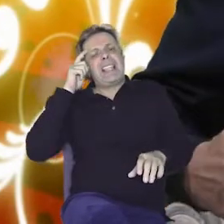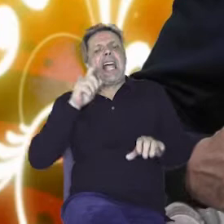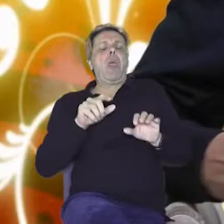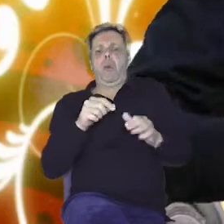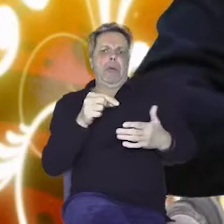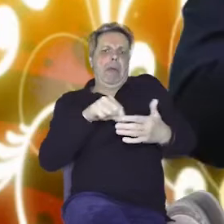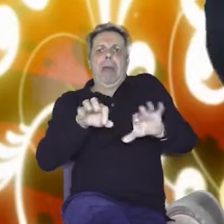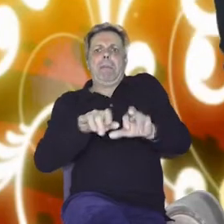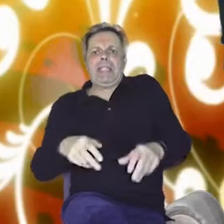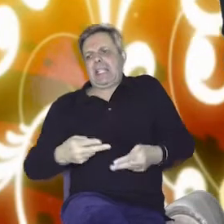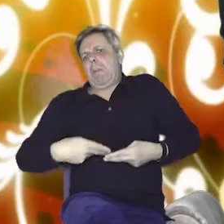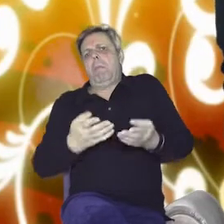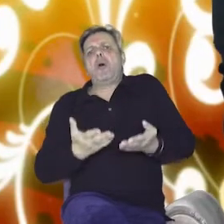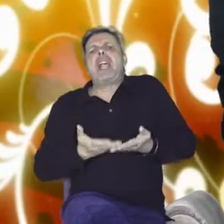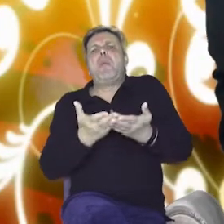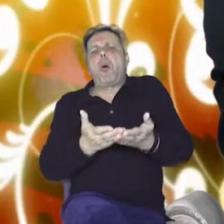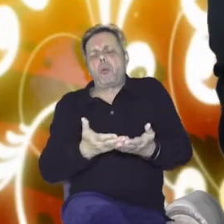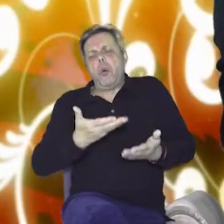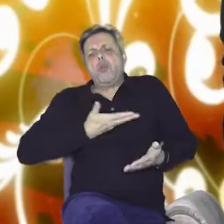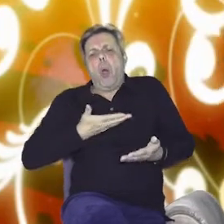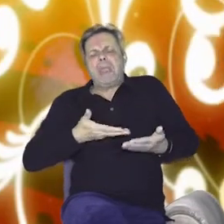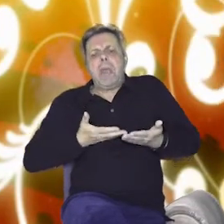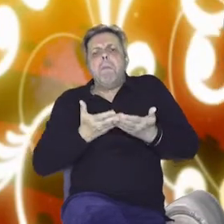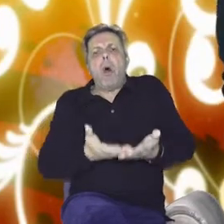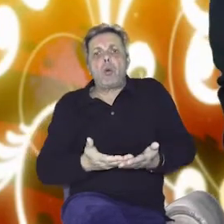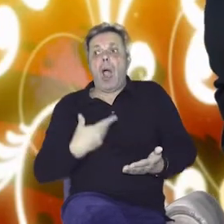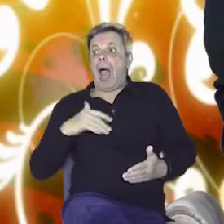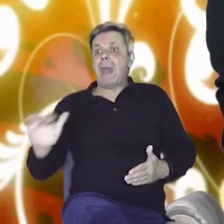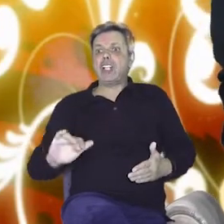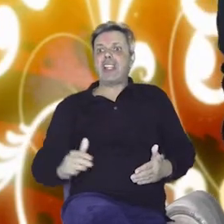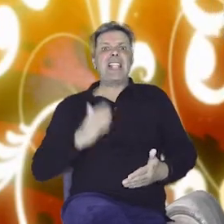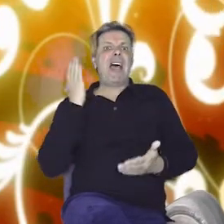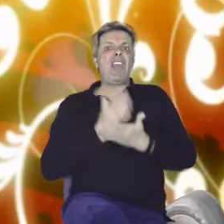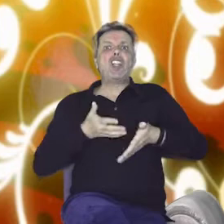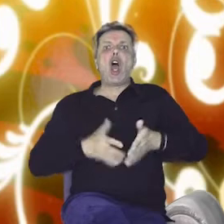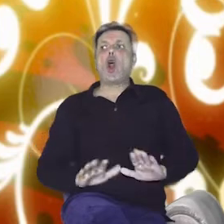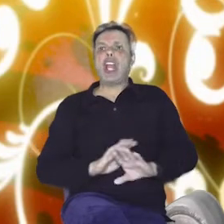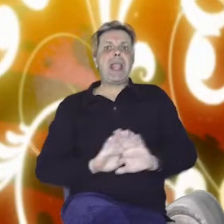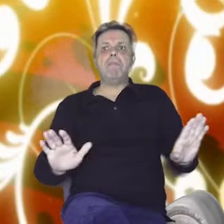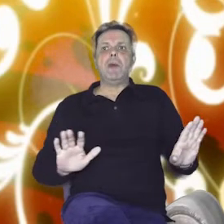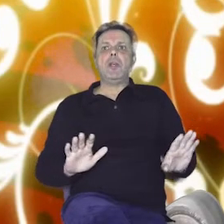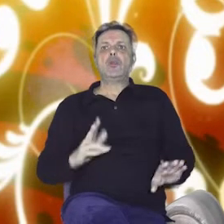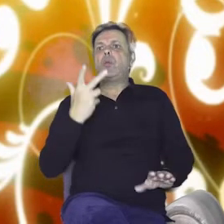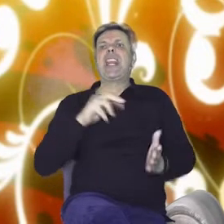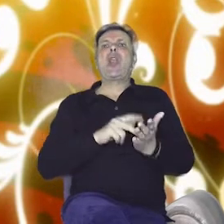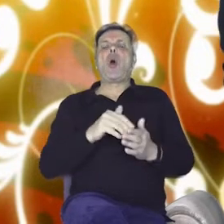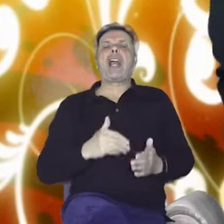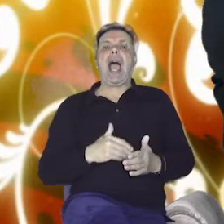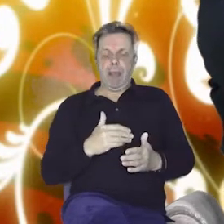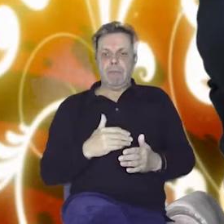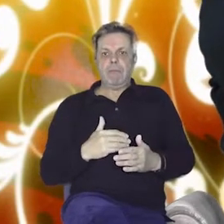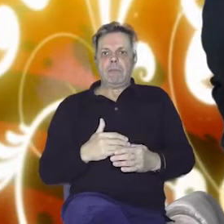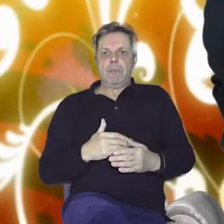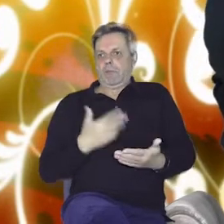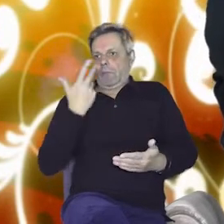slati poruke, da znaju primati poruke, a naša djeca zapravo već rođenjem su tri koraka ispred nas. I sad